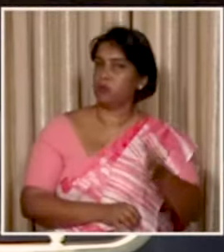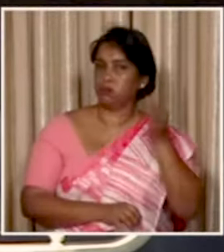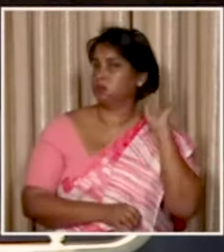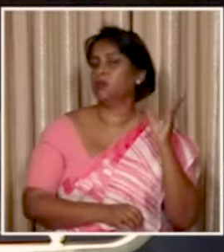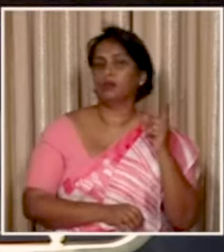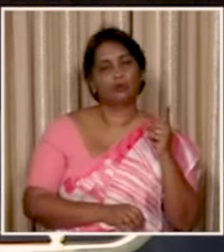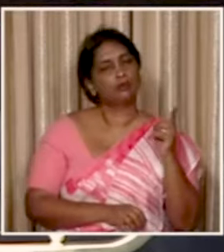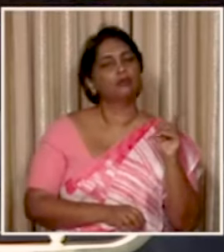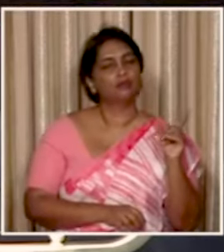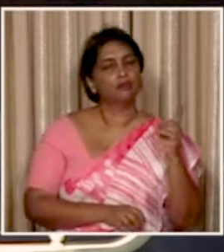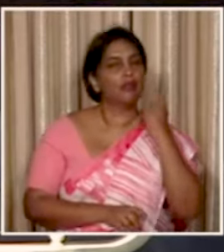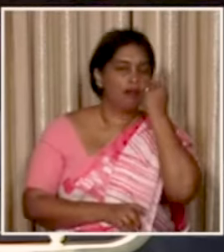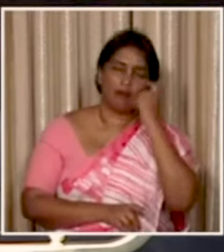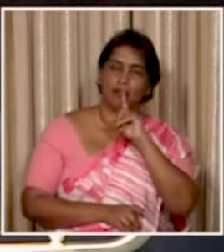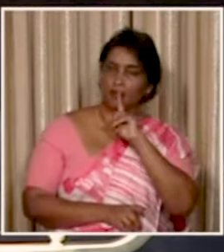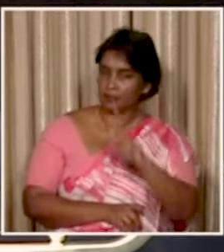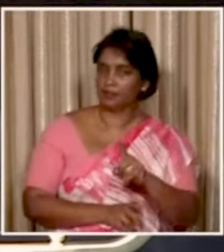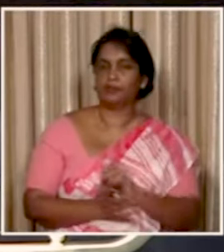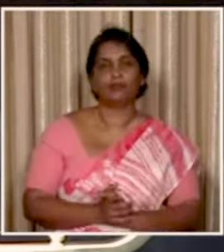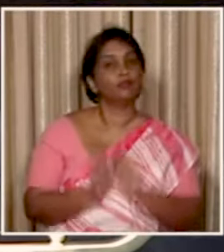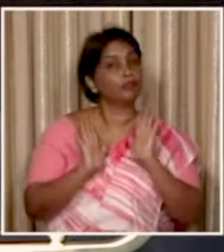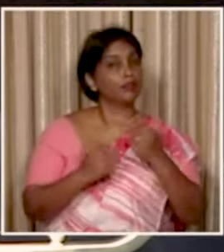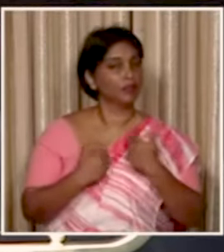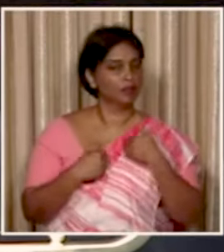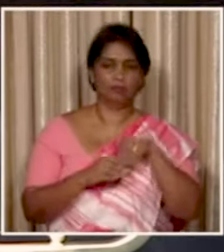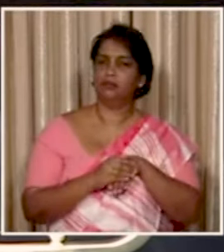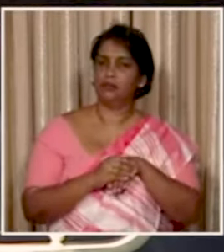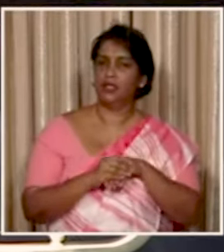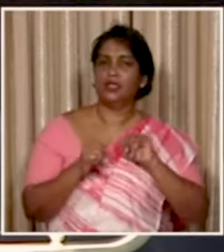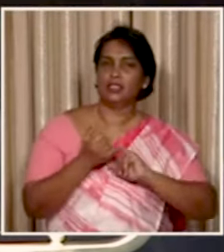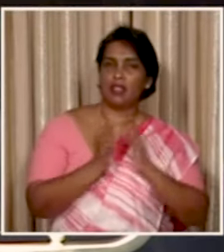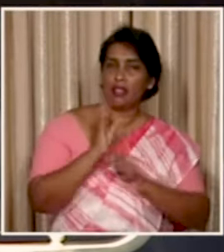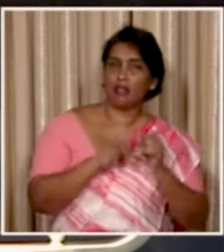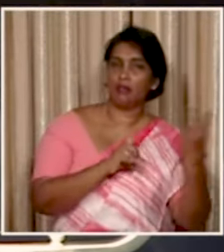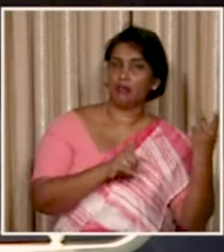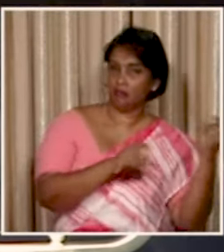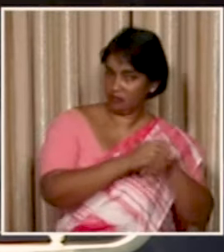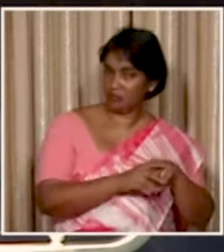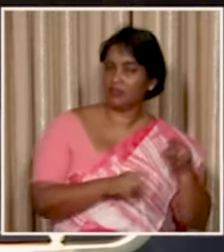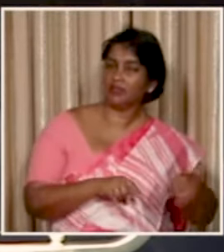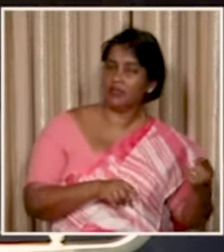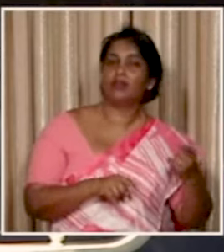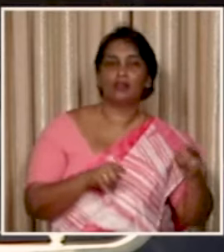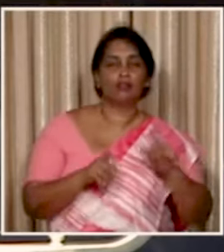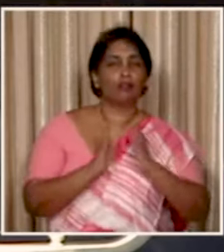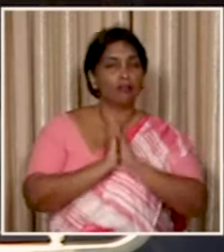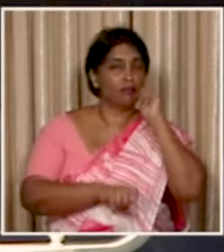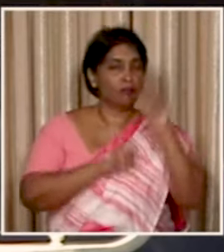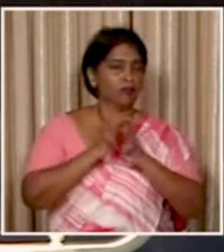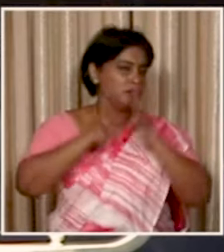நானும் அங்கு பிரசன்னமாயிருந்த நாடாளுமன்ற உறுப்பினர் கௌரவ சுவஞானம் ஸ்ரீதரன் அவர்களுமாக ஏனைய பக்தர்களுடன் ஆலய நிர்வாகத்தினருடனும்